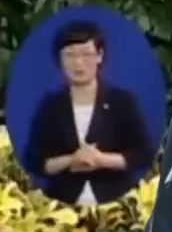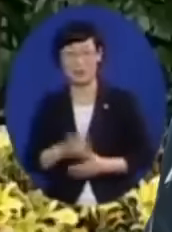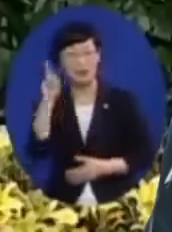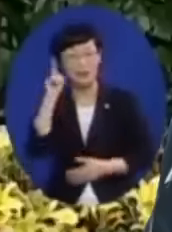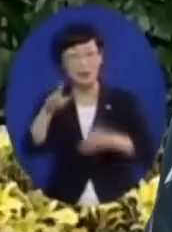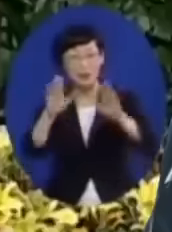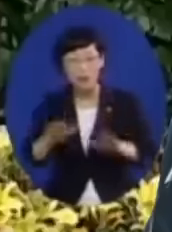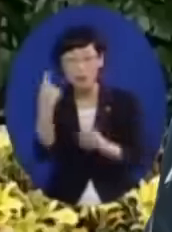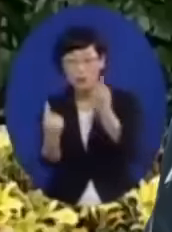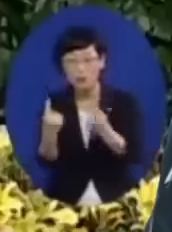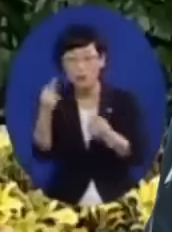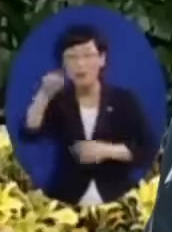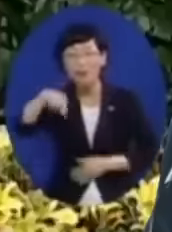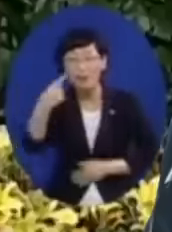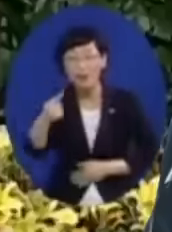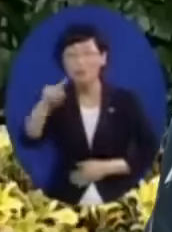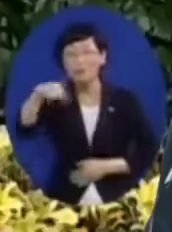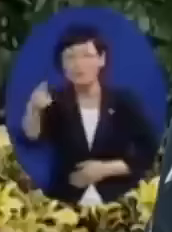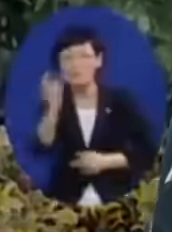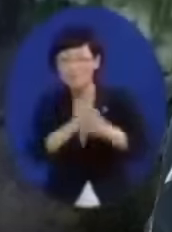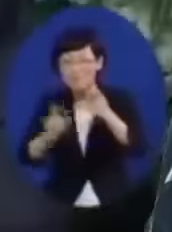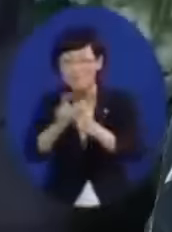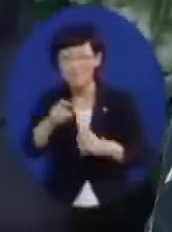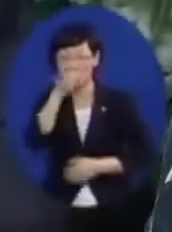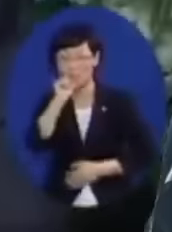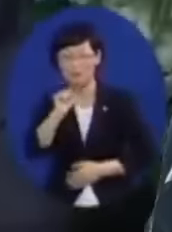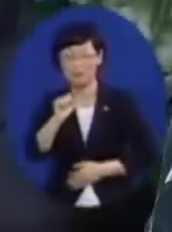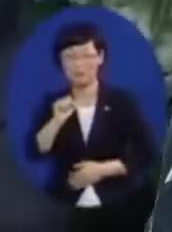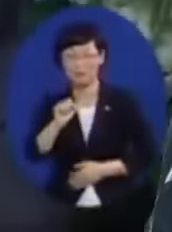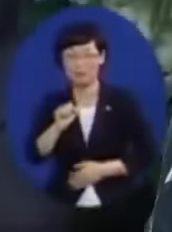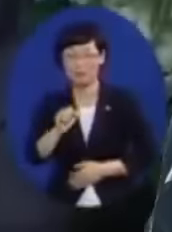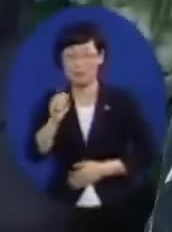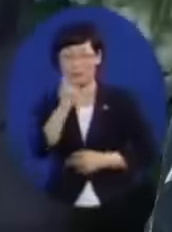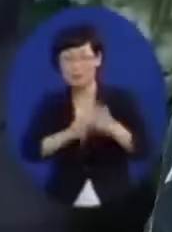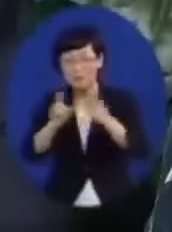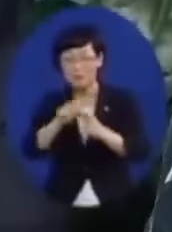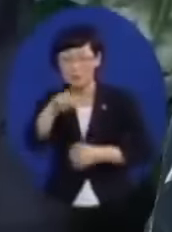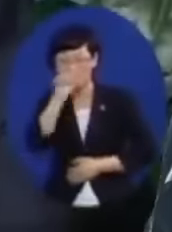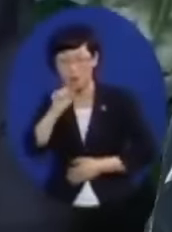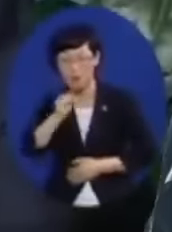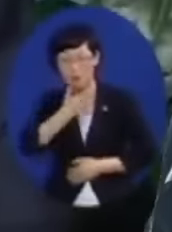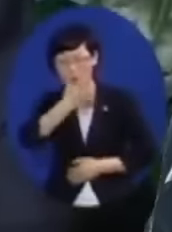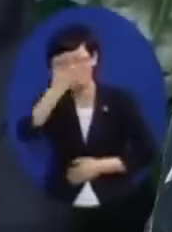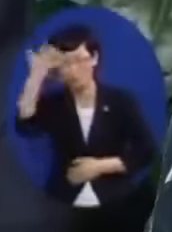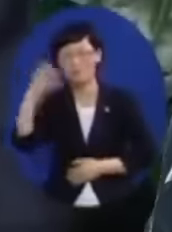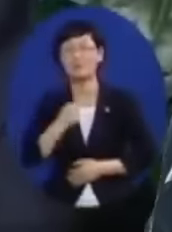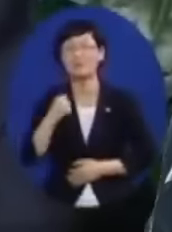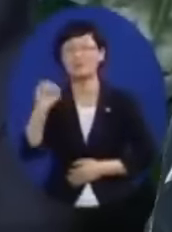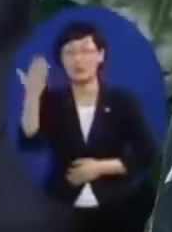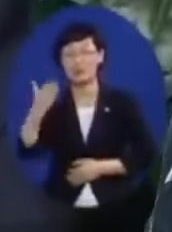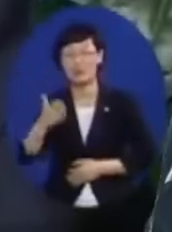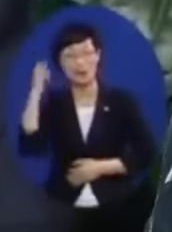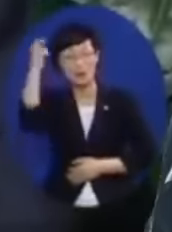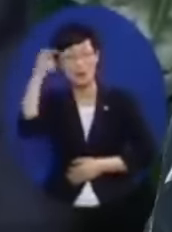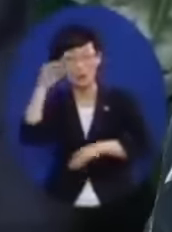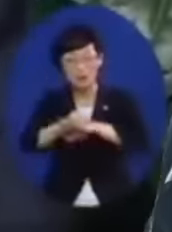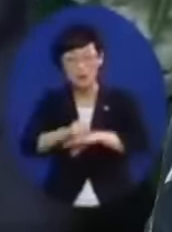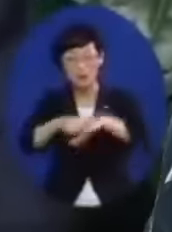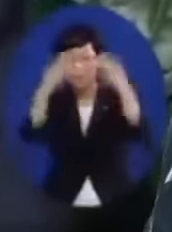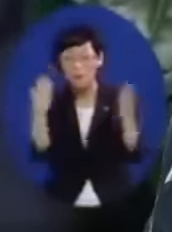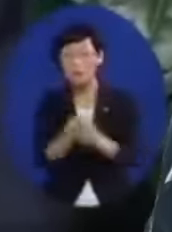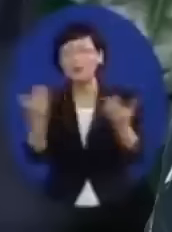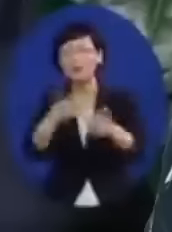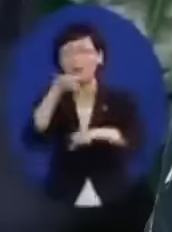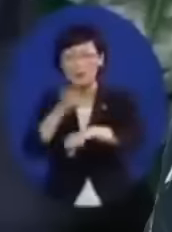내일은 오늘보다, 다음 달은 근본으로다, 내년은 근본보다 나아지는 꿈을 얻게 되는 것입니다. 영혼이 잘됨 같이